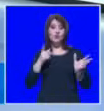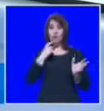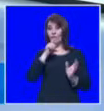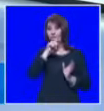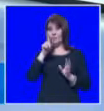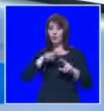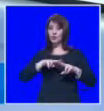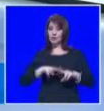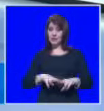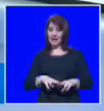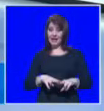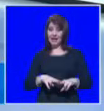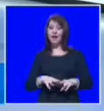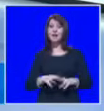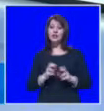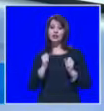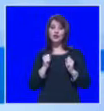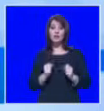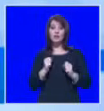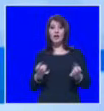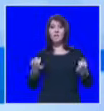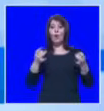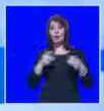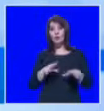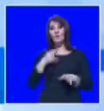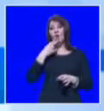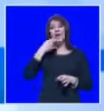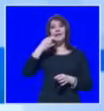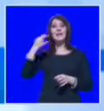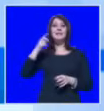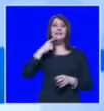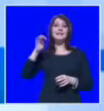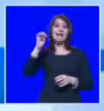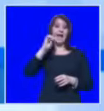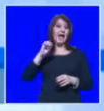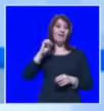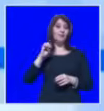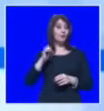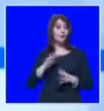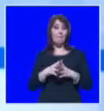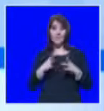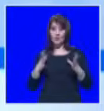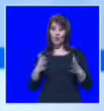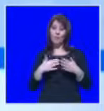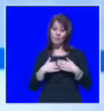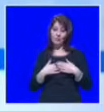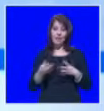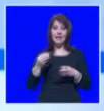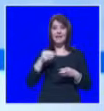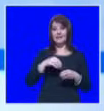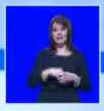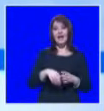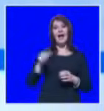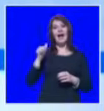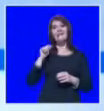Ще ви очакваме отново, защото темата за еврото е голяма и изисква наистина много отговори. Благодаря ви за участието. Андрей